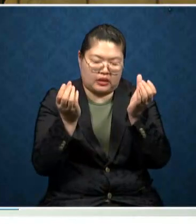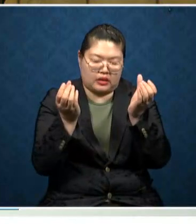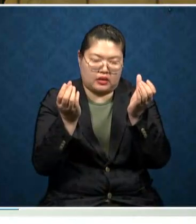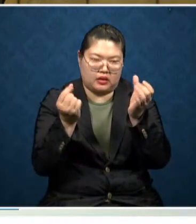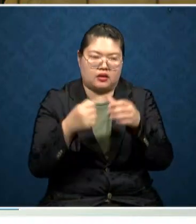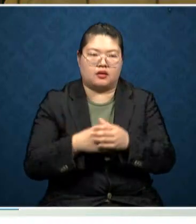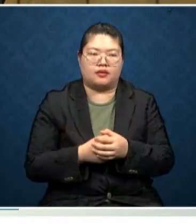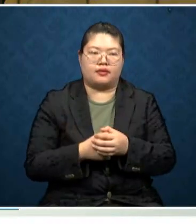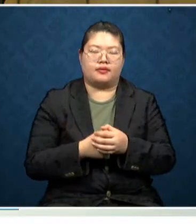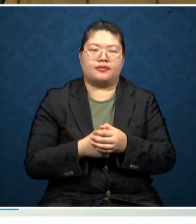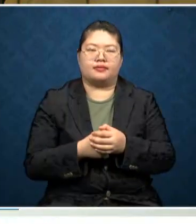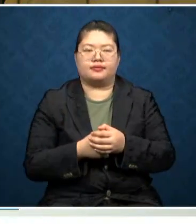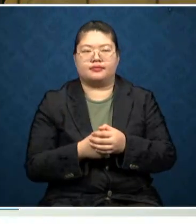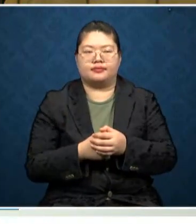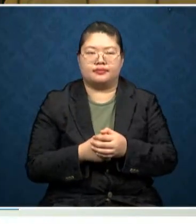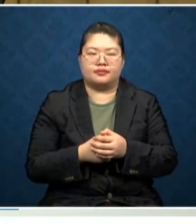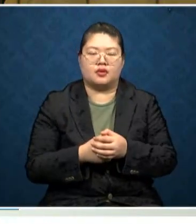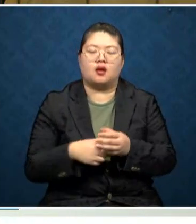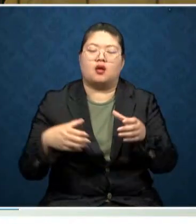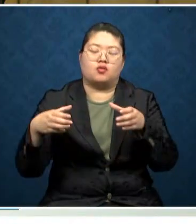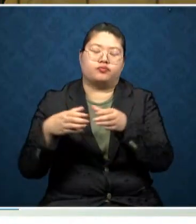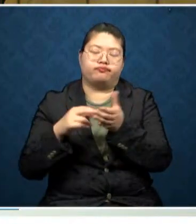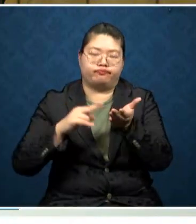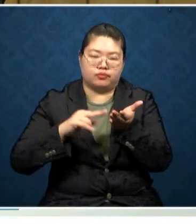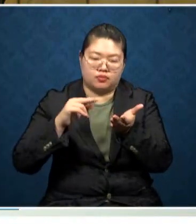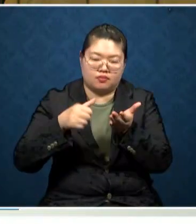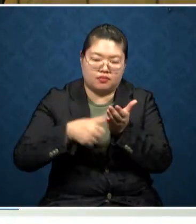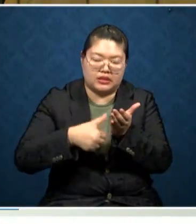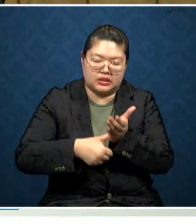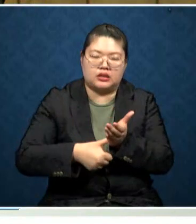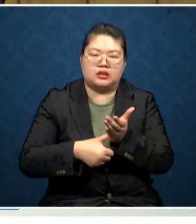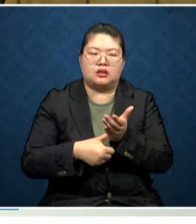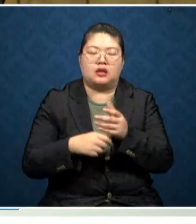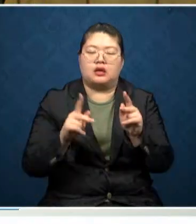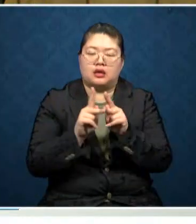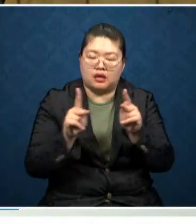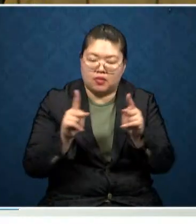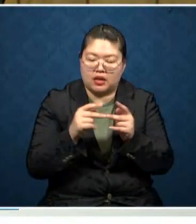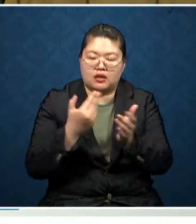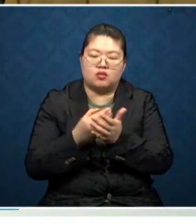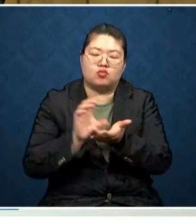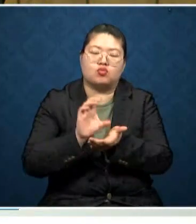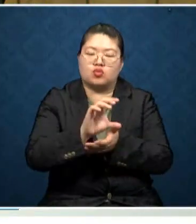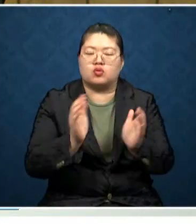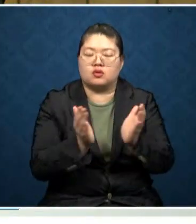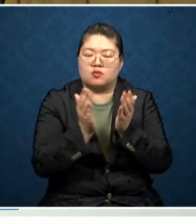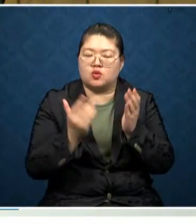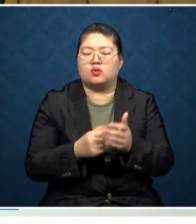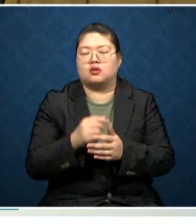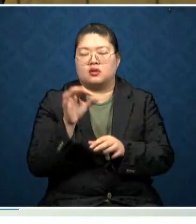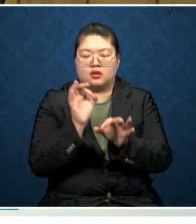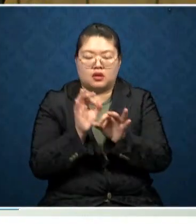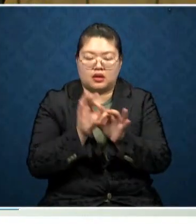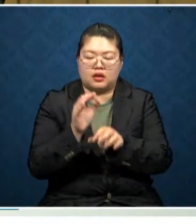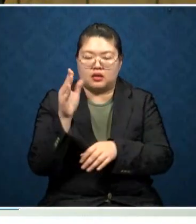ธรรมศาสตร์กรมสัสรรพสามิตสำนักงานคณะกรรมการส่งเสริมการลงทุนธนาคารแห่งประเทศ